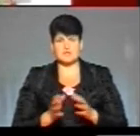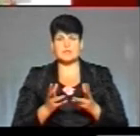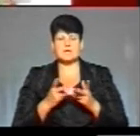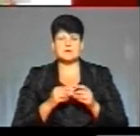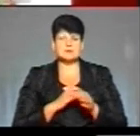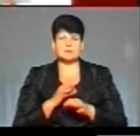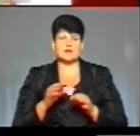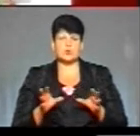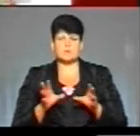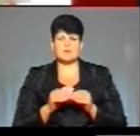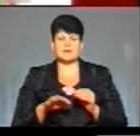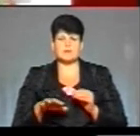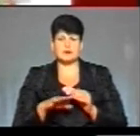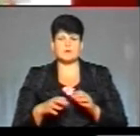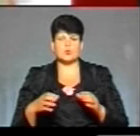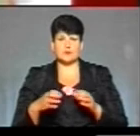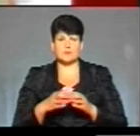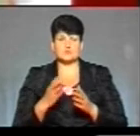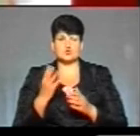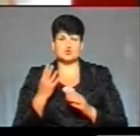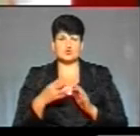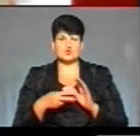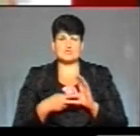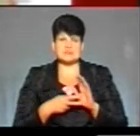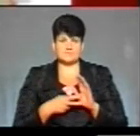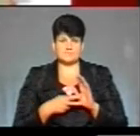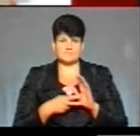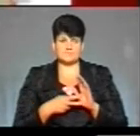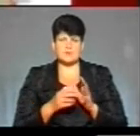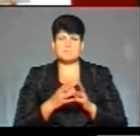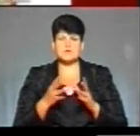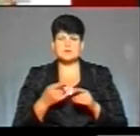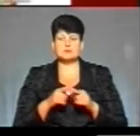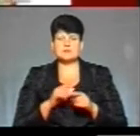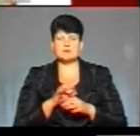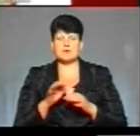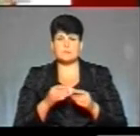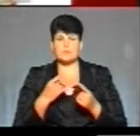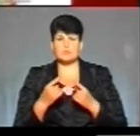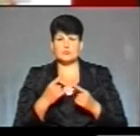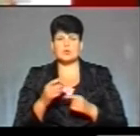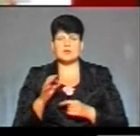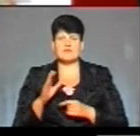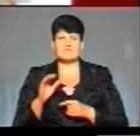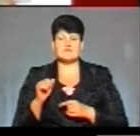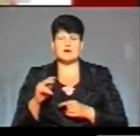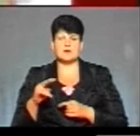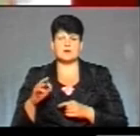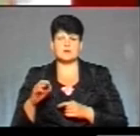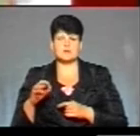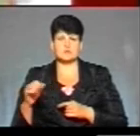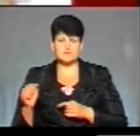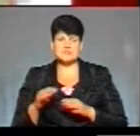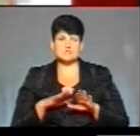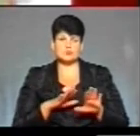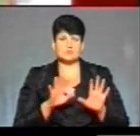проєктних об'єднаних територіальних громад складає 47. Більше про цей проєкт ми поговоримо з Олегом Валевим, заступником голови